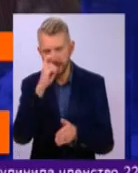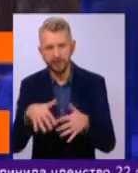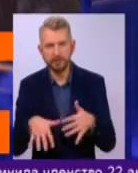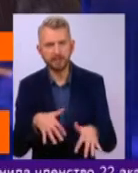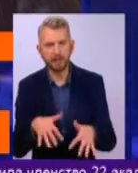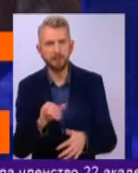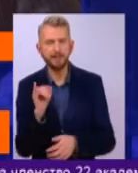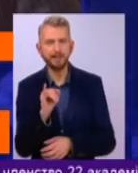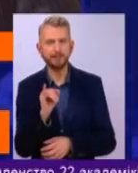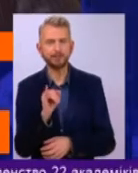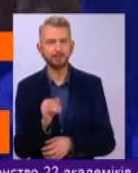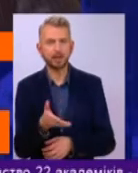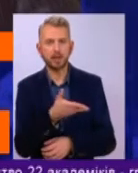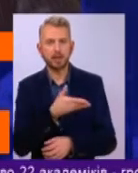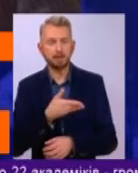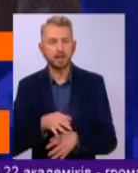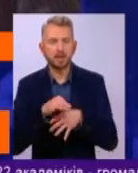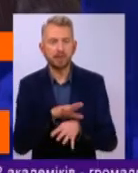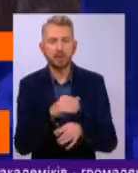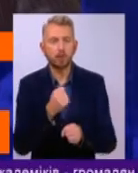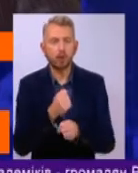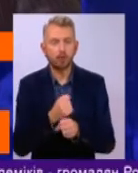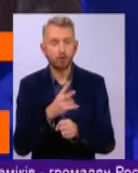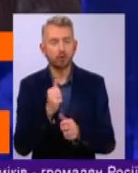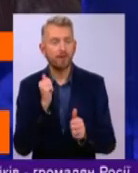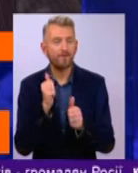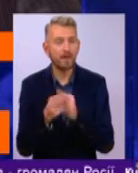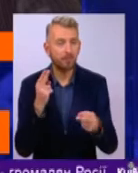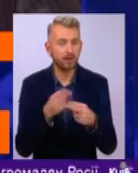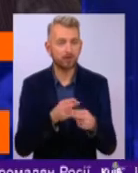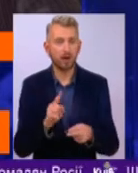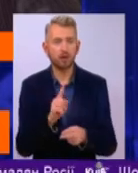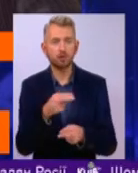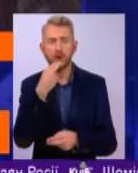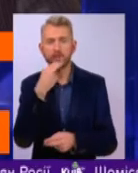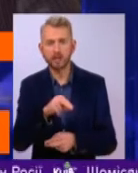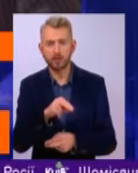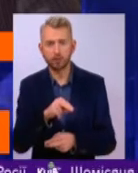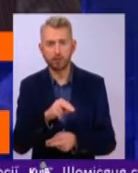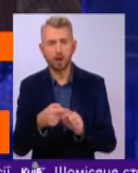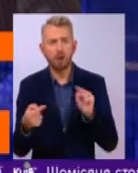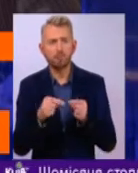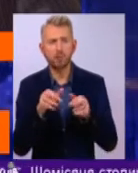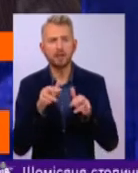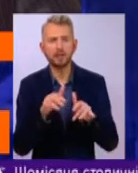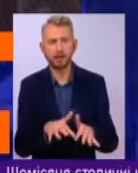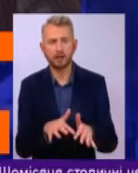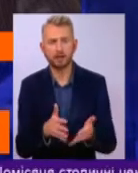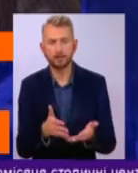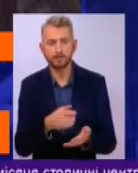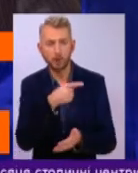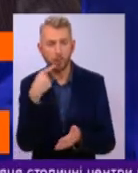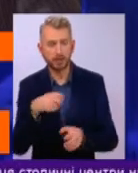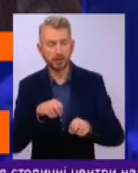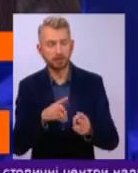І ми не ведемо роботу на випередження, бо для того, щоб ефективно протидіяти